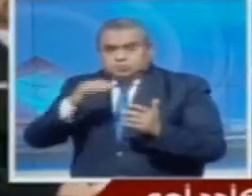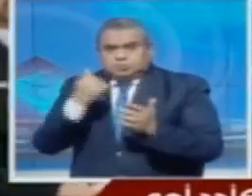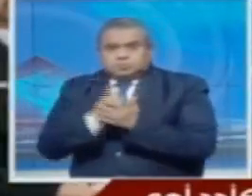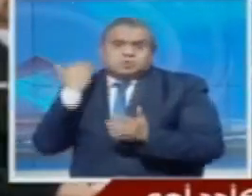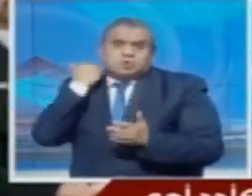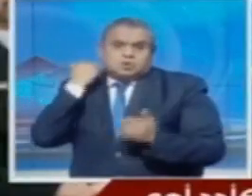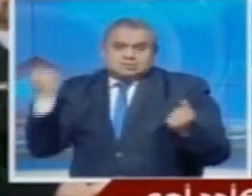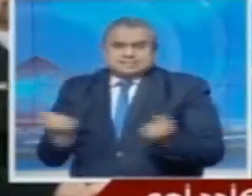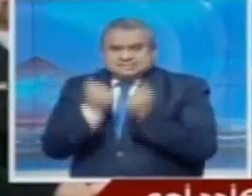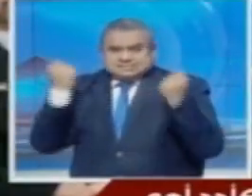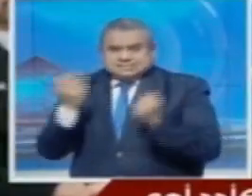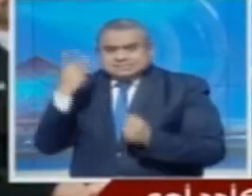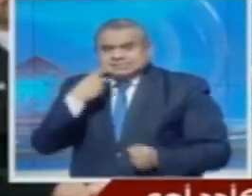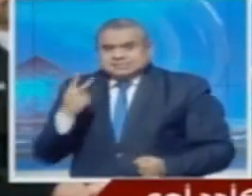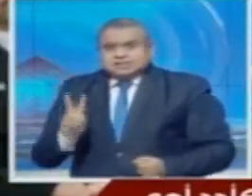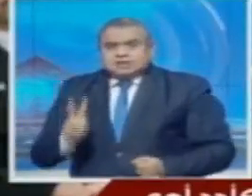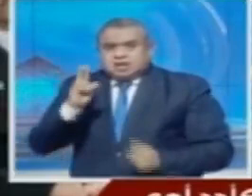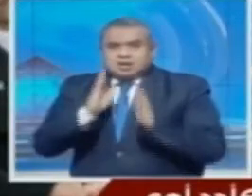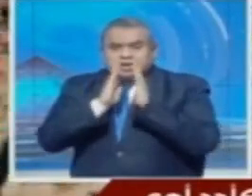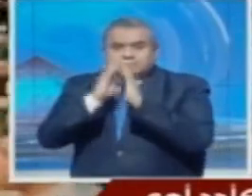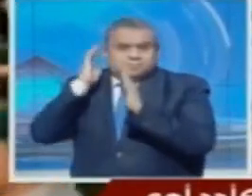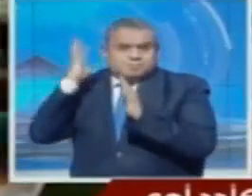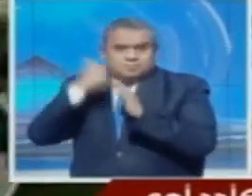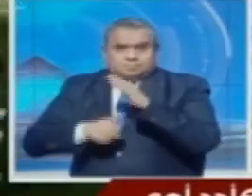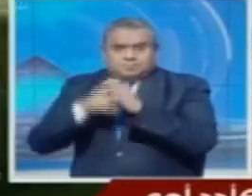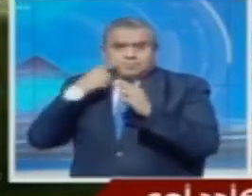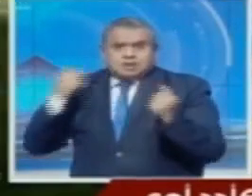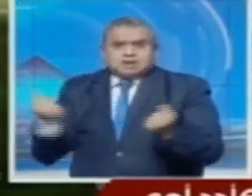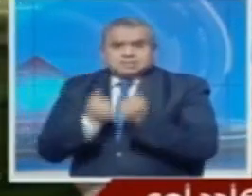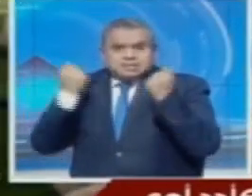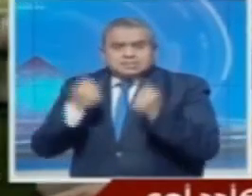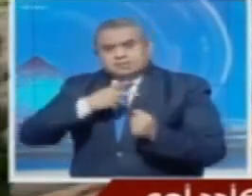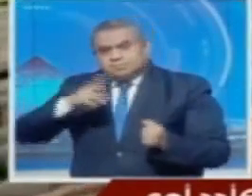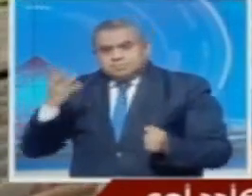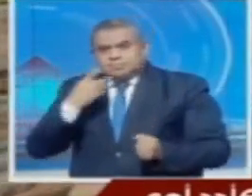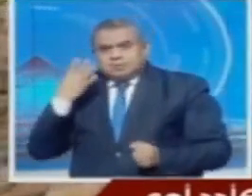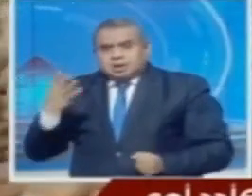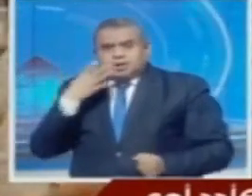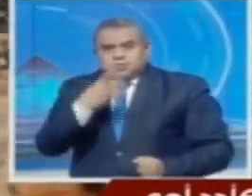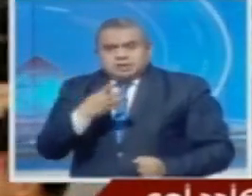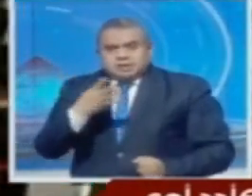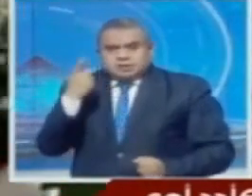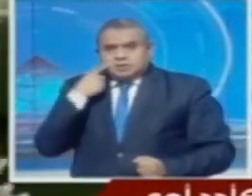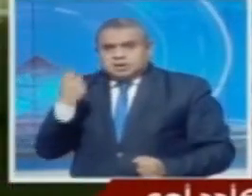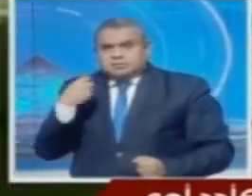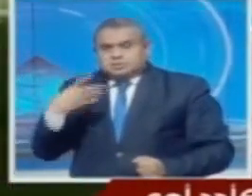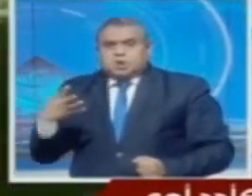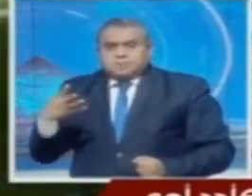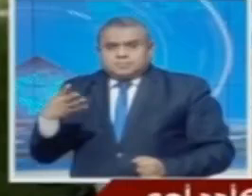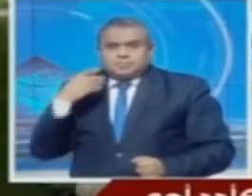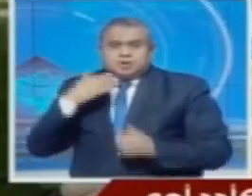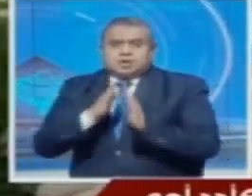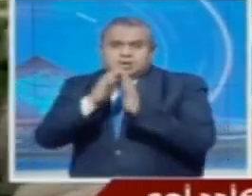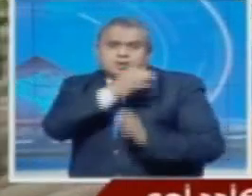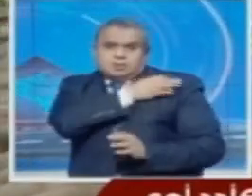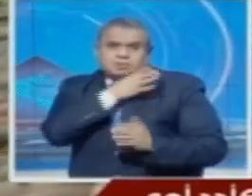والدورات رقم 72 أركان حرب عام، والدورتين رقمي 44 و45 أركان